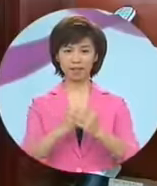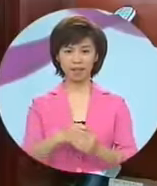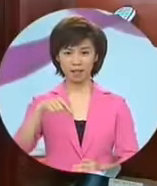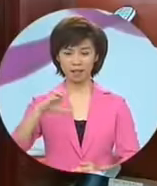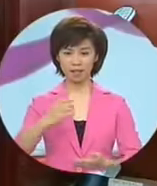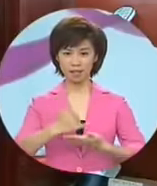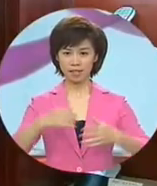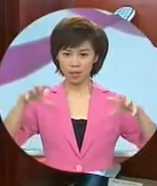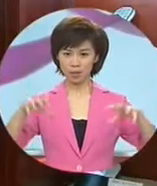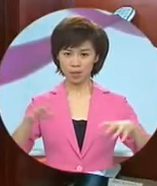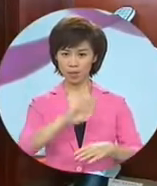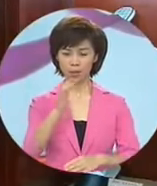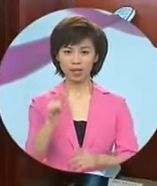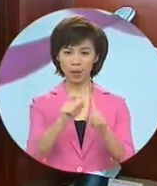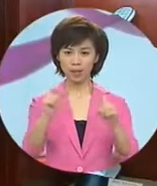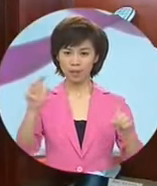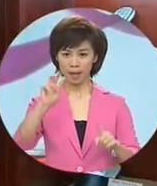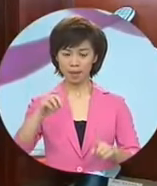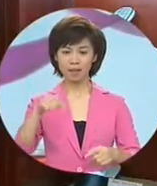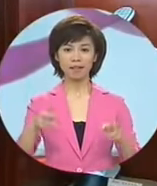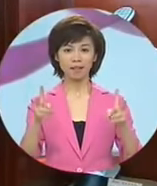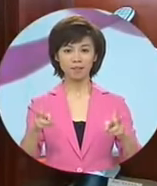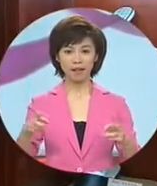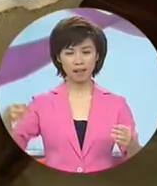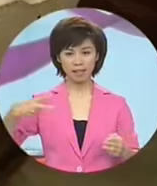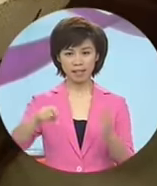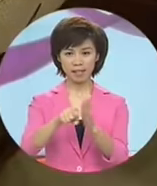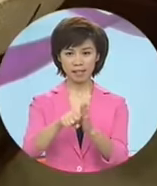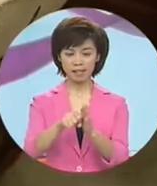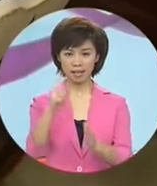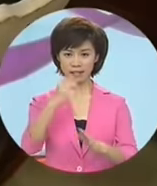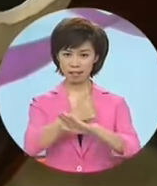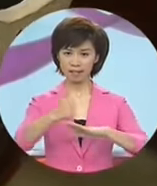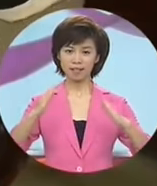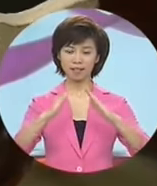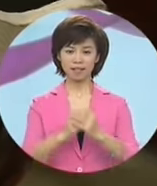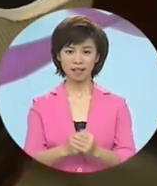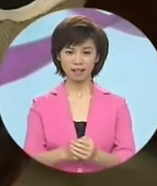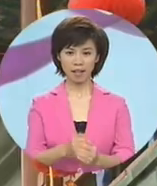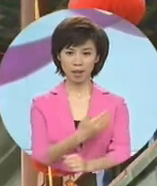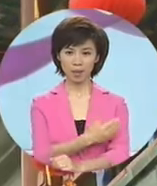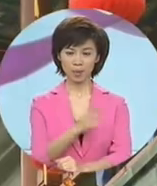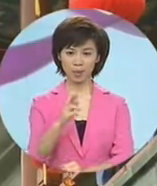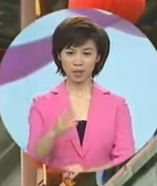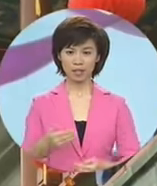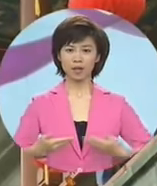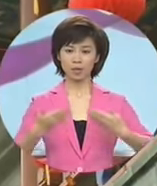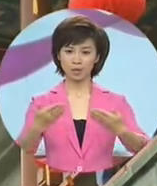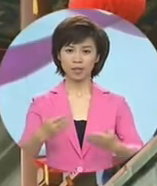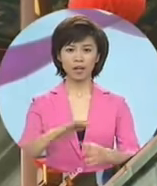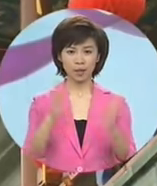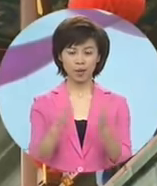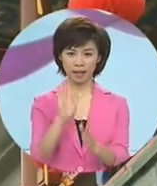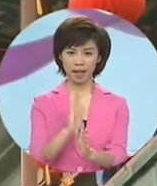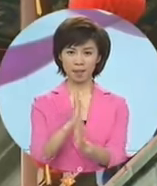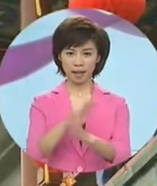店仅仅不到100米的地方，内联升克隆了一家前门新店，不仅货品原样供应，就连店面布置也都秉承了原汁